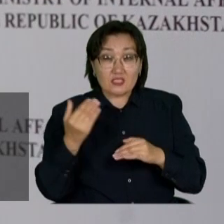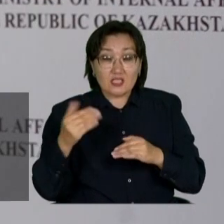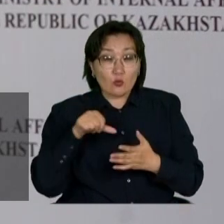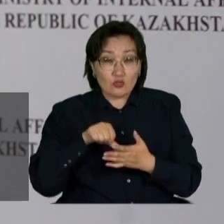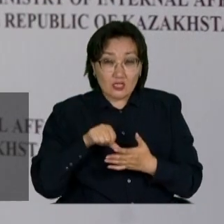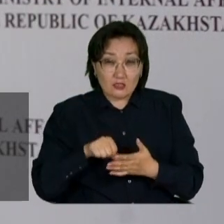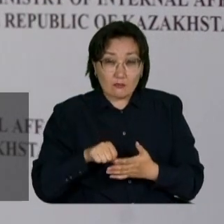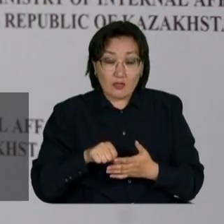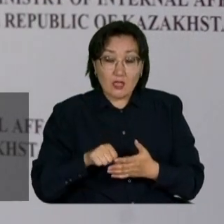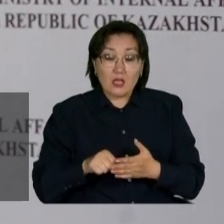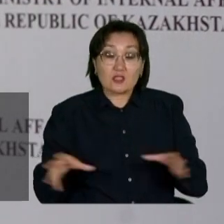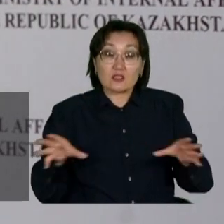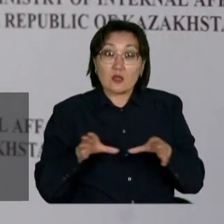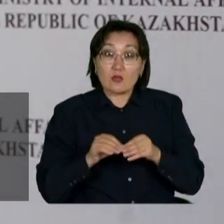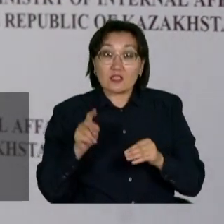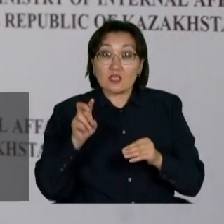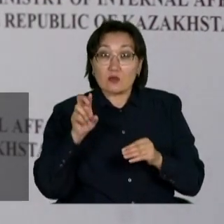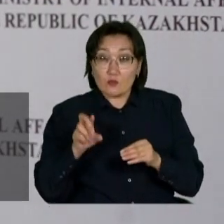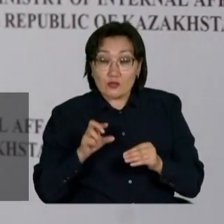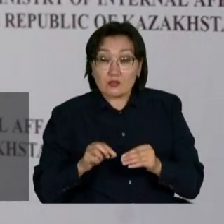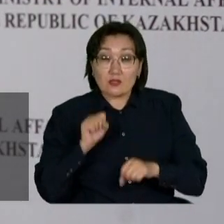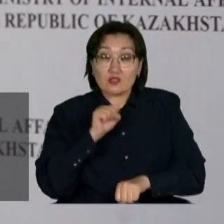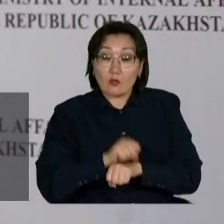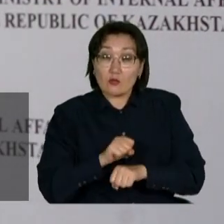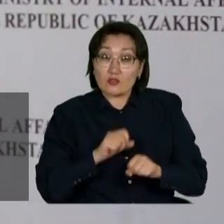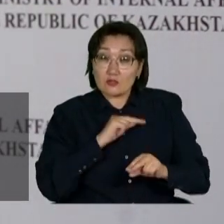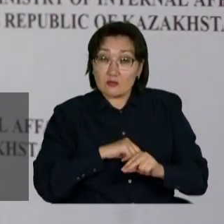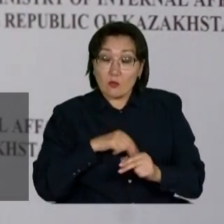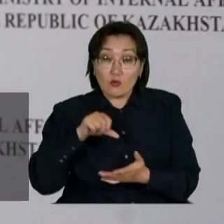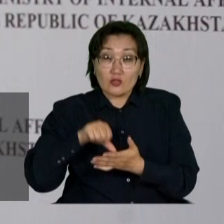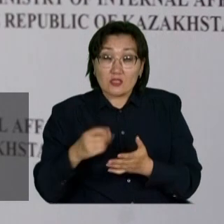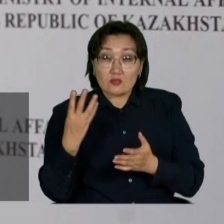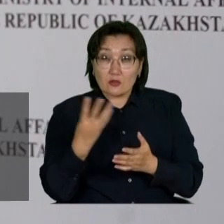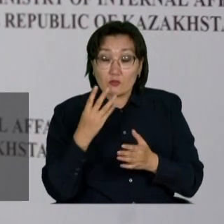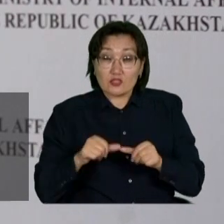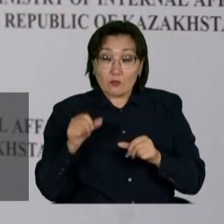участием. Совместно с КНБ пресечена деятельность представителей 4